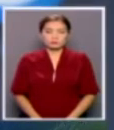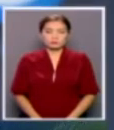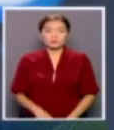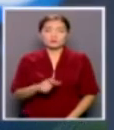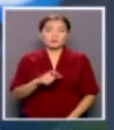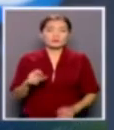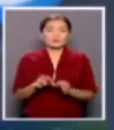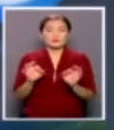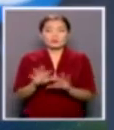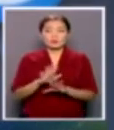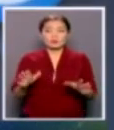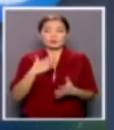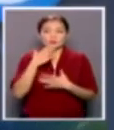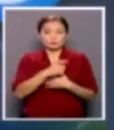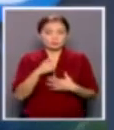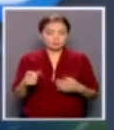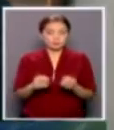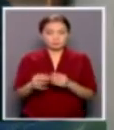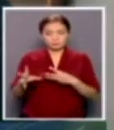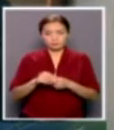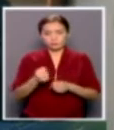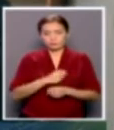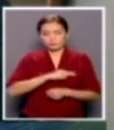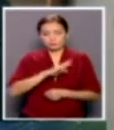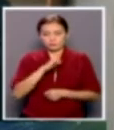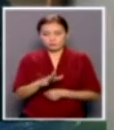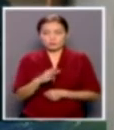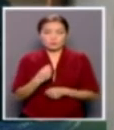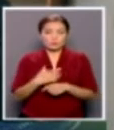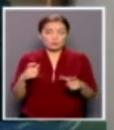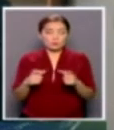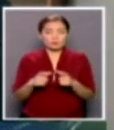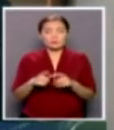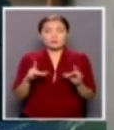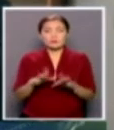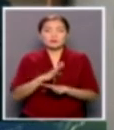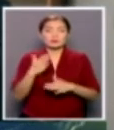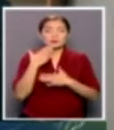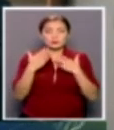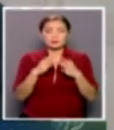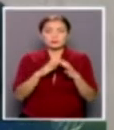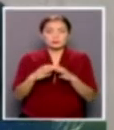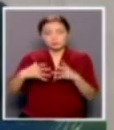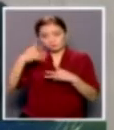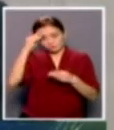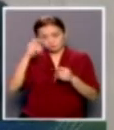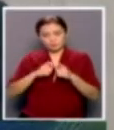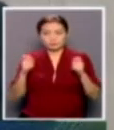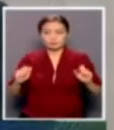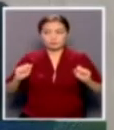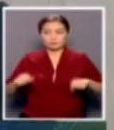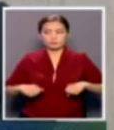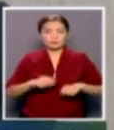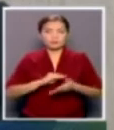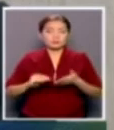Жұрттың құйығының поэзиясы оқырманымен әркез бірге жасап келеді. Асыл сөз іздеп жыр аспанында оқшау ойлары найзағайда жарқылдаған